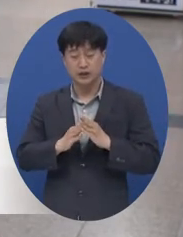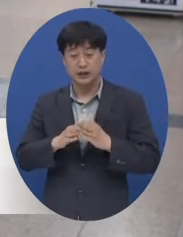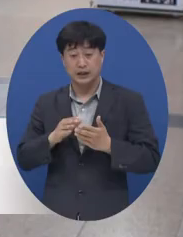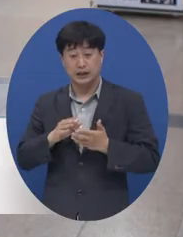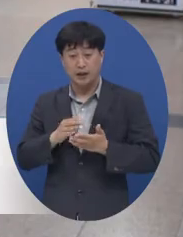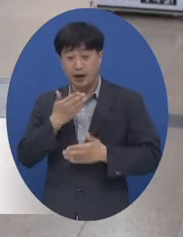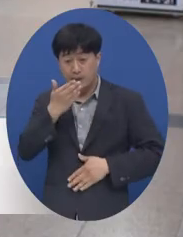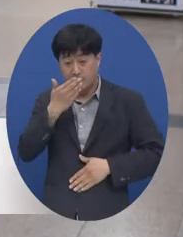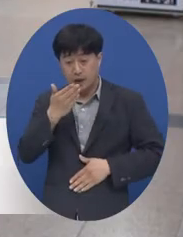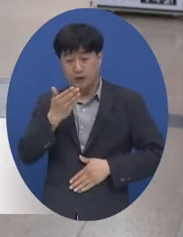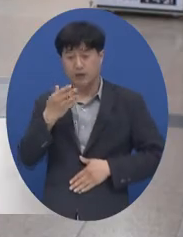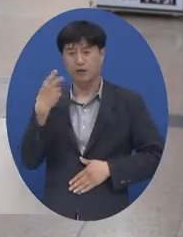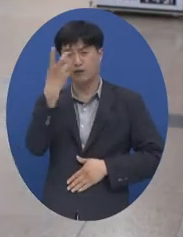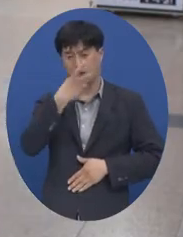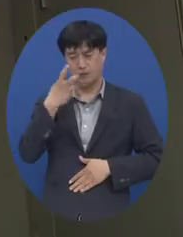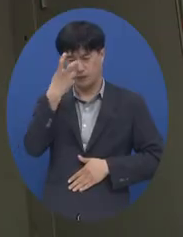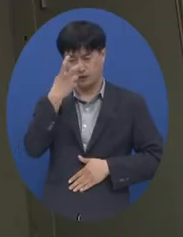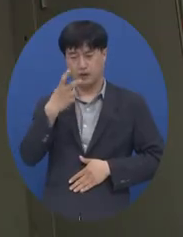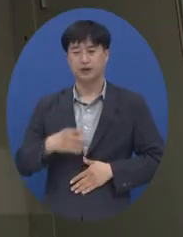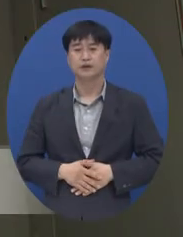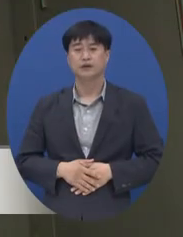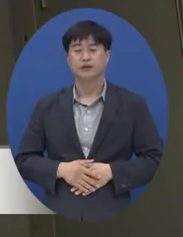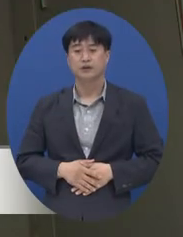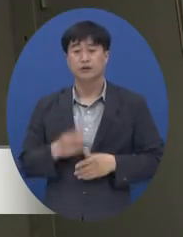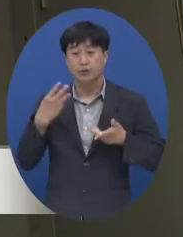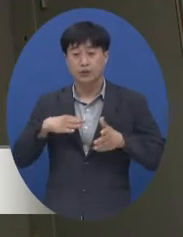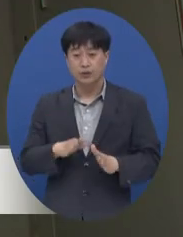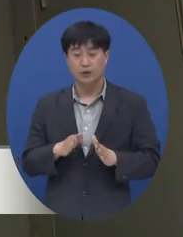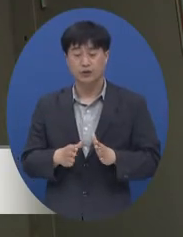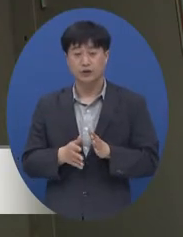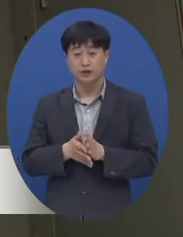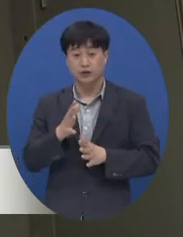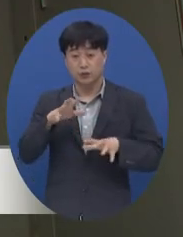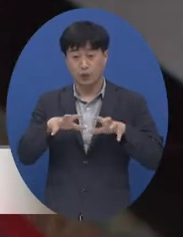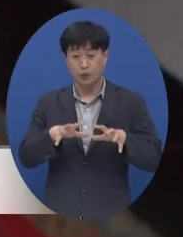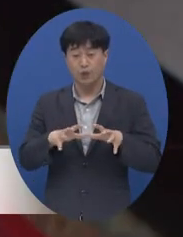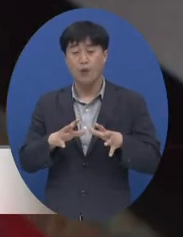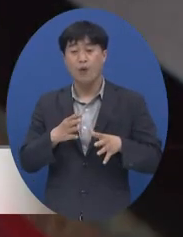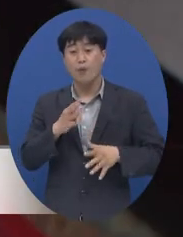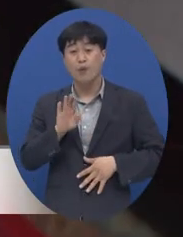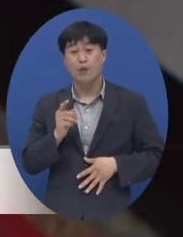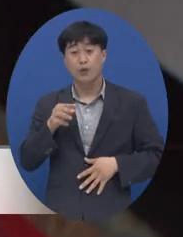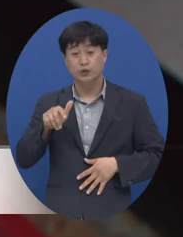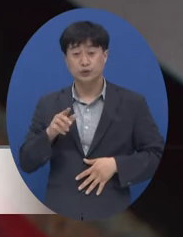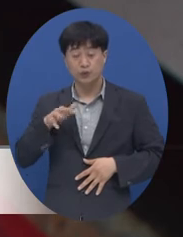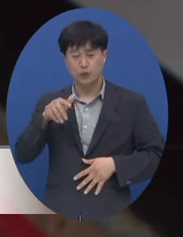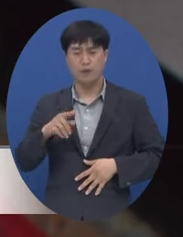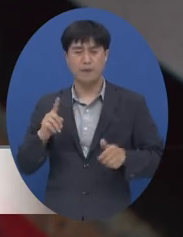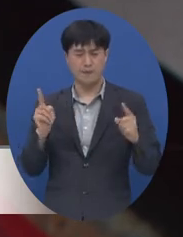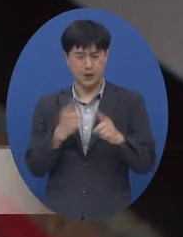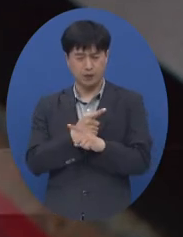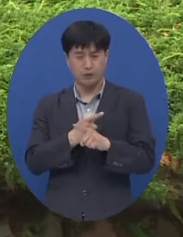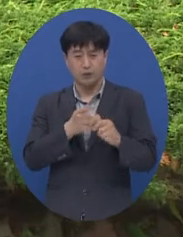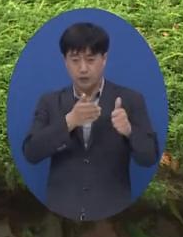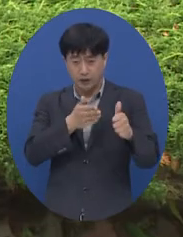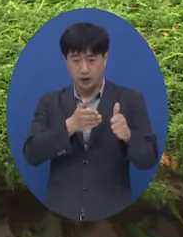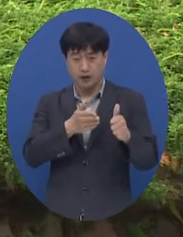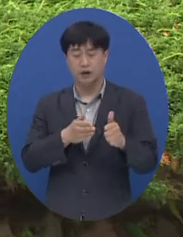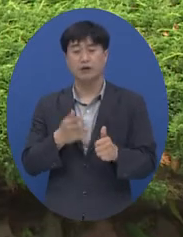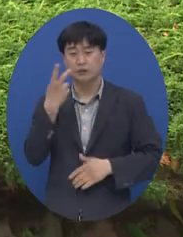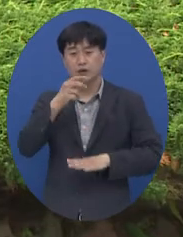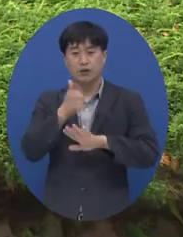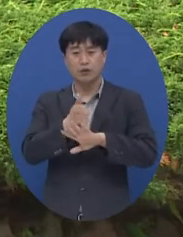작동을 하는지 감사를. 경기도는 시군구 보건소에 시정과 권고를 하고 감사 결과에